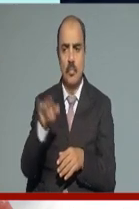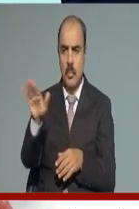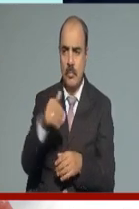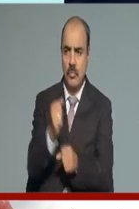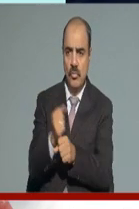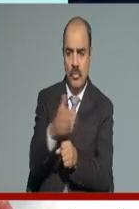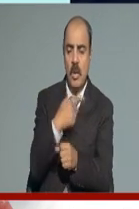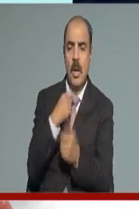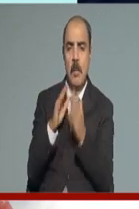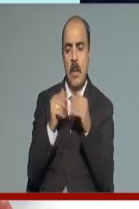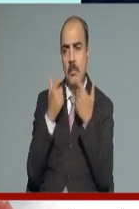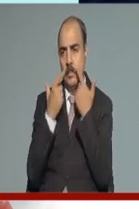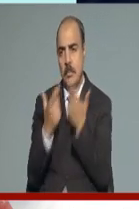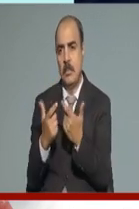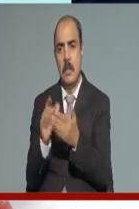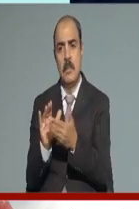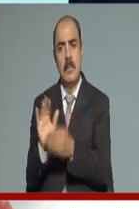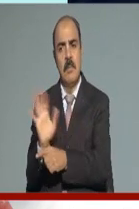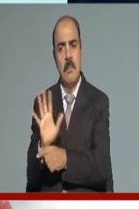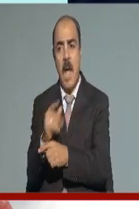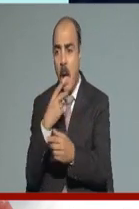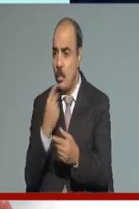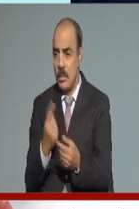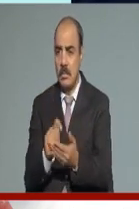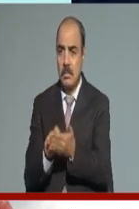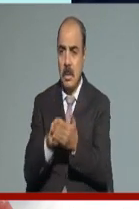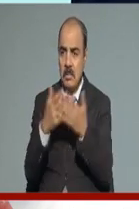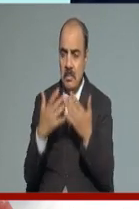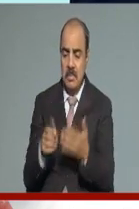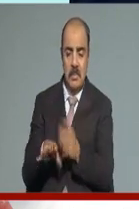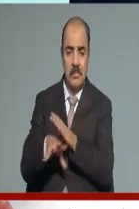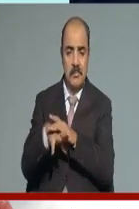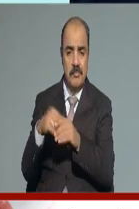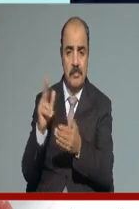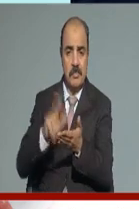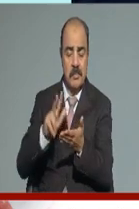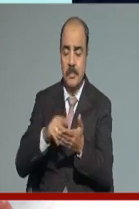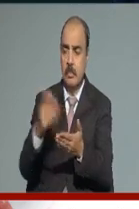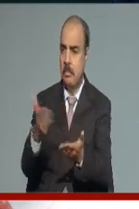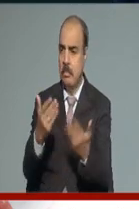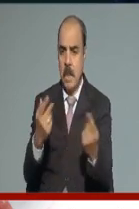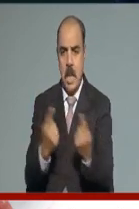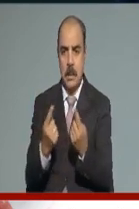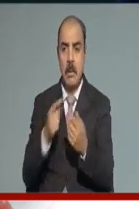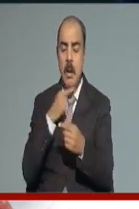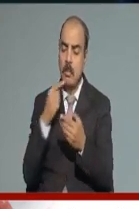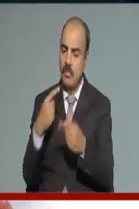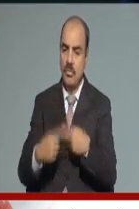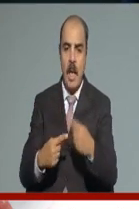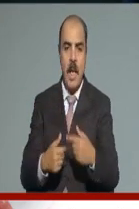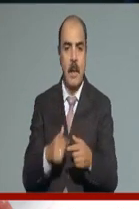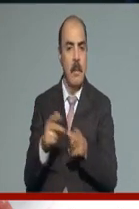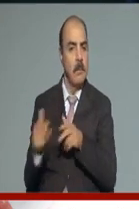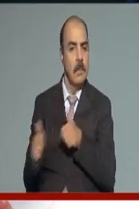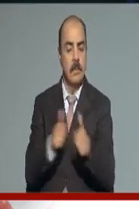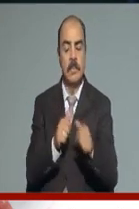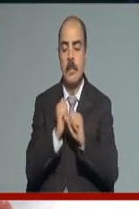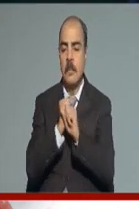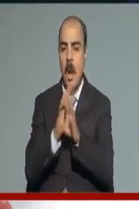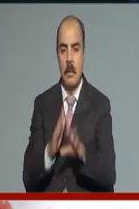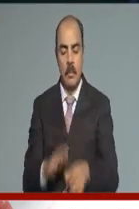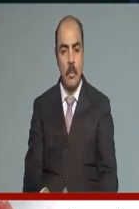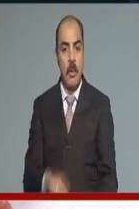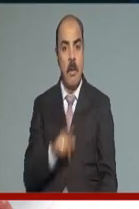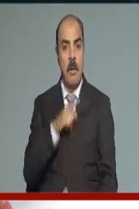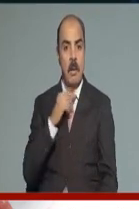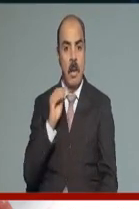كل يعني الامور الخاصه بهذا الاستثمار والقطاع الخاص هو اللي بيخش فاحنا بنتكلم على يعني قطاع